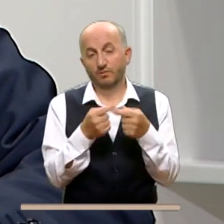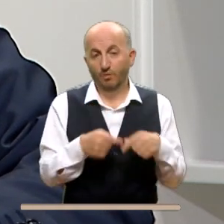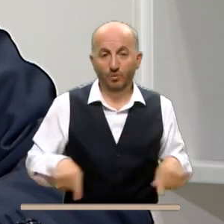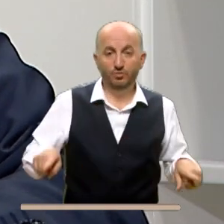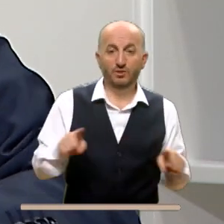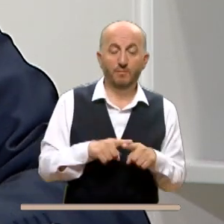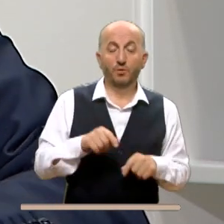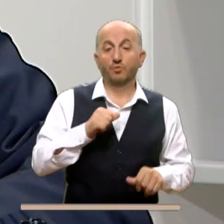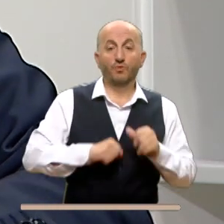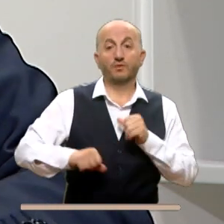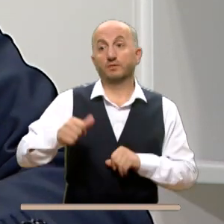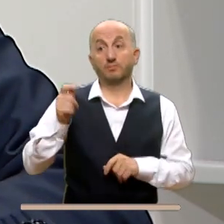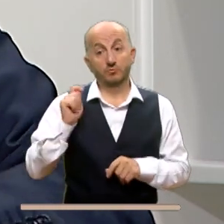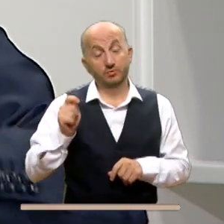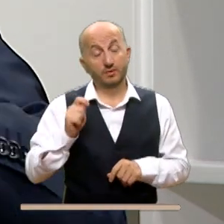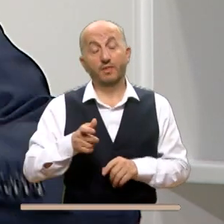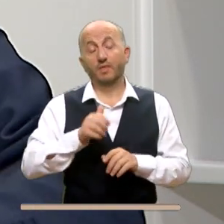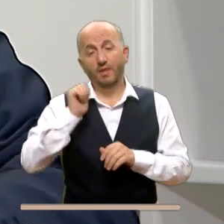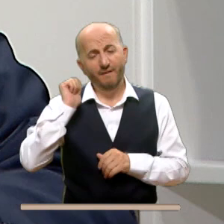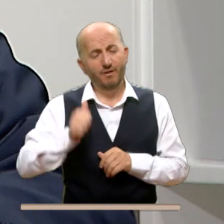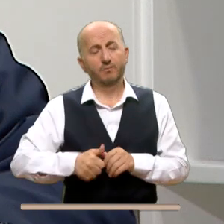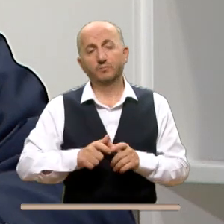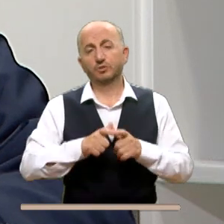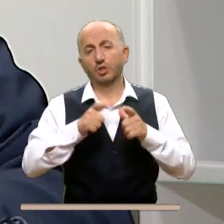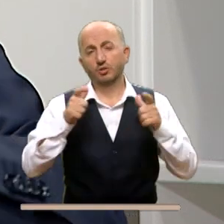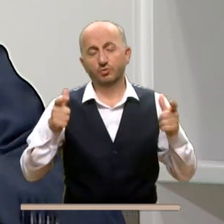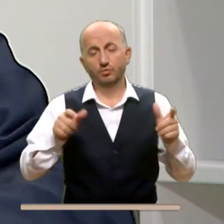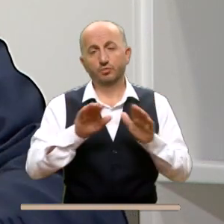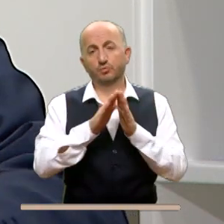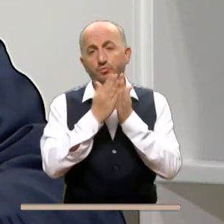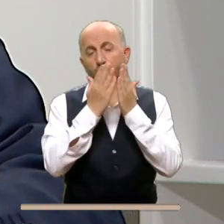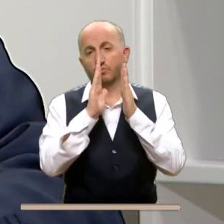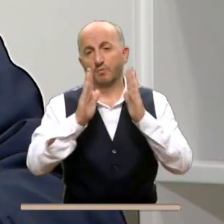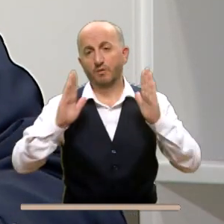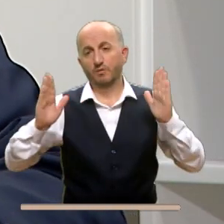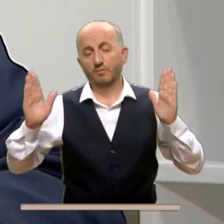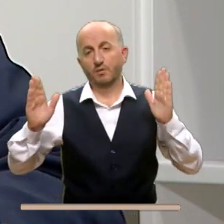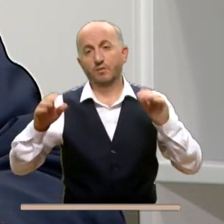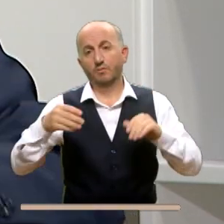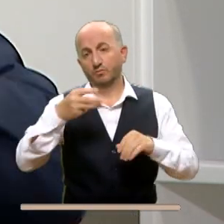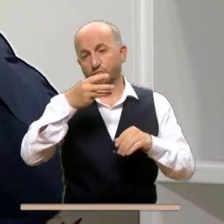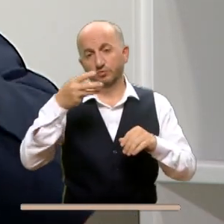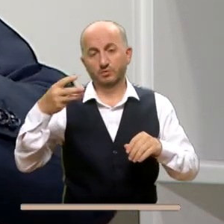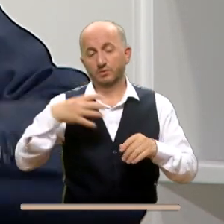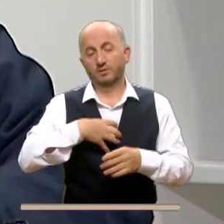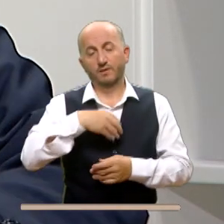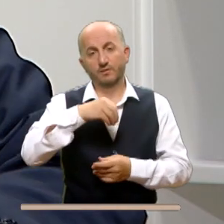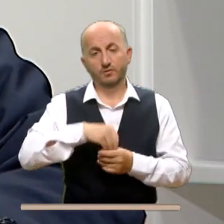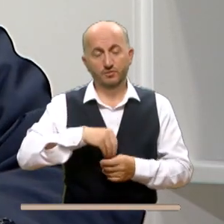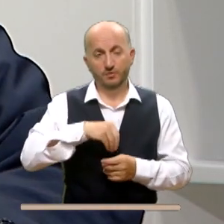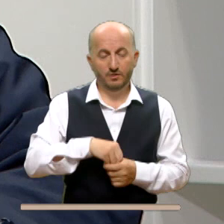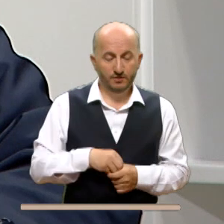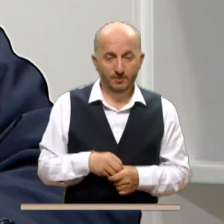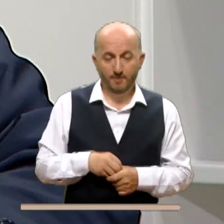ortam üniversitenin olmazsa olmazı. Devamlı da geliştiriyoruz biz kütüphanemizi. Kitap üç alıyoruz. Katlıydı değil mi hocam? Evet, kendi içinde müstakil 3